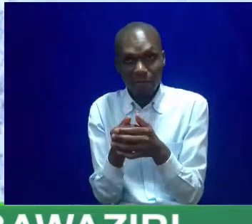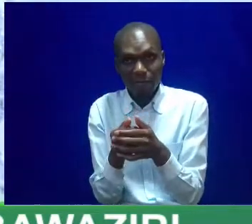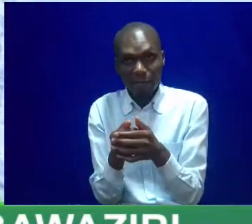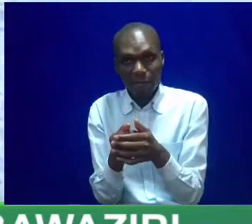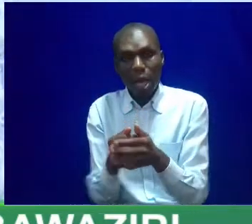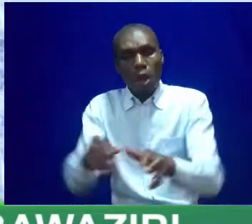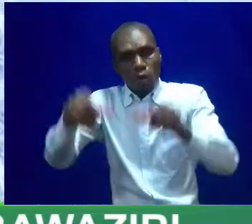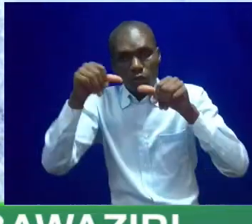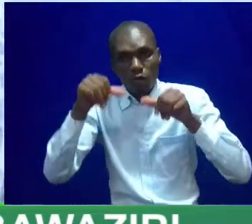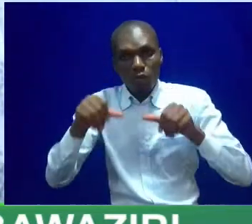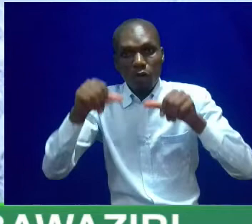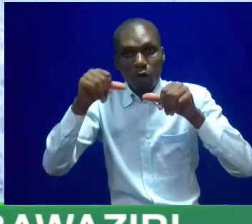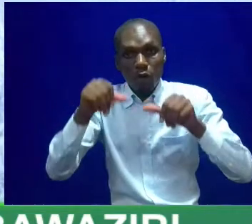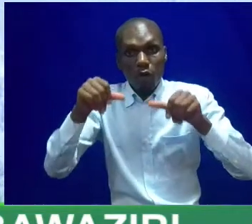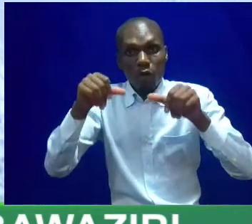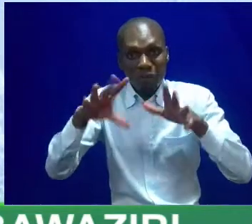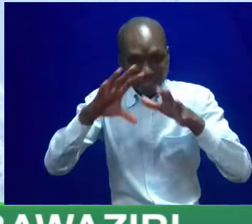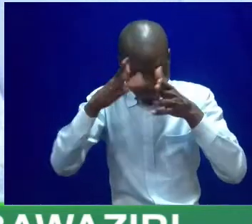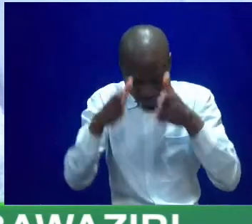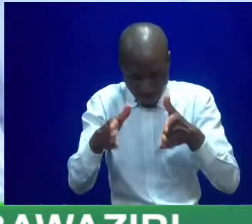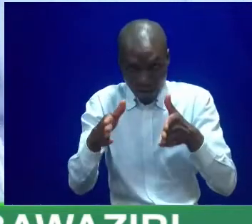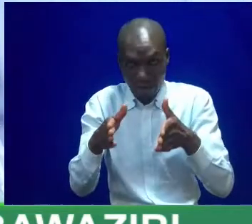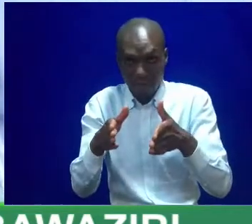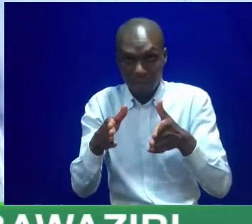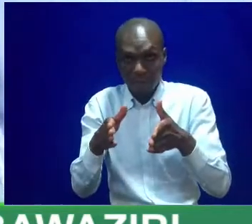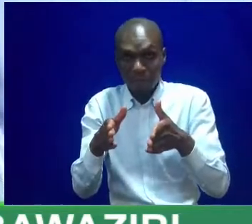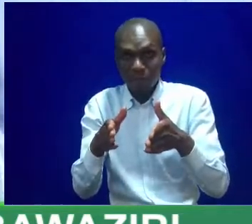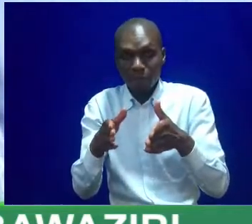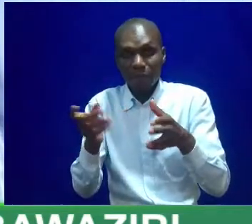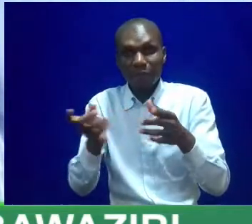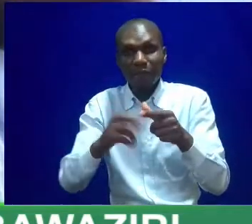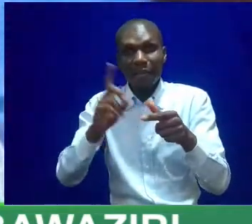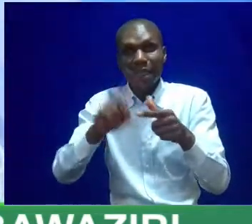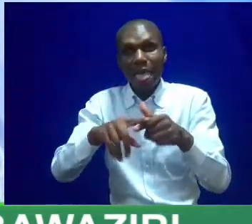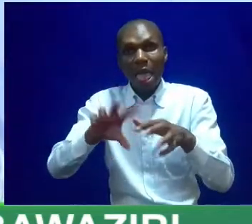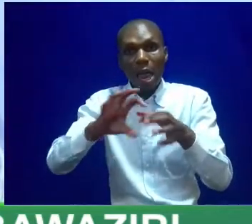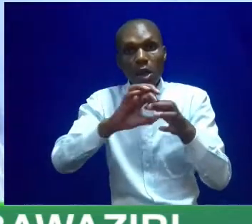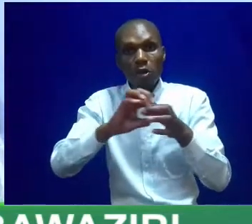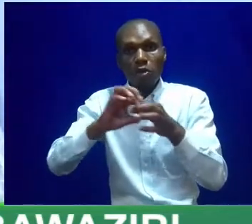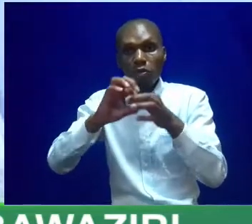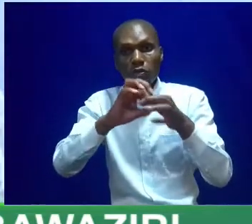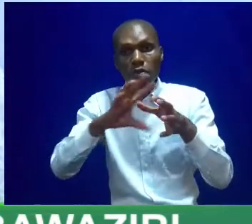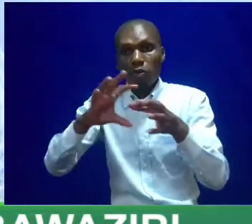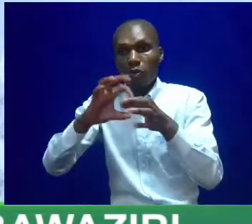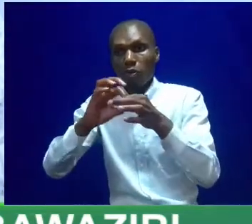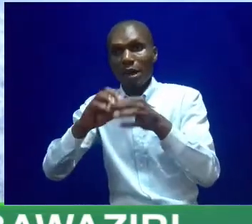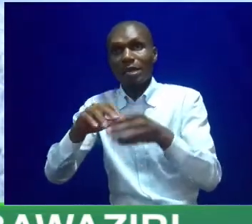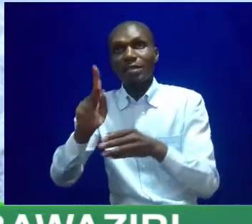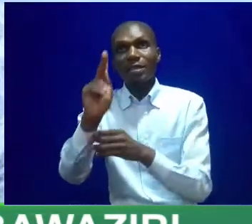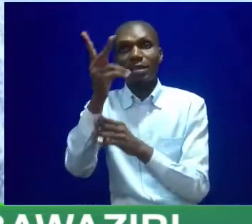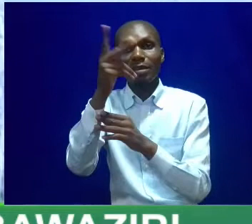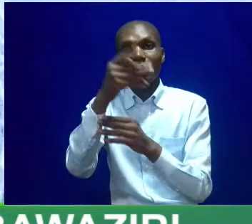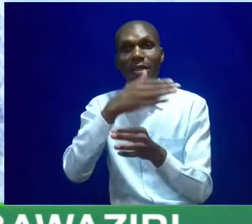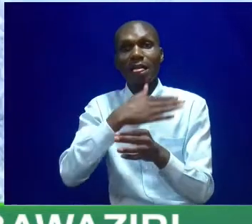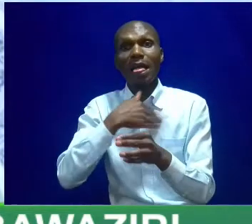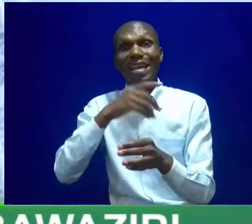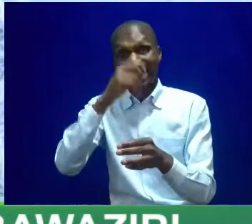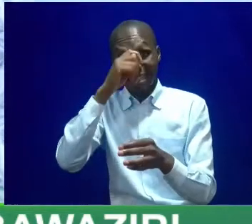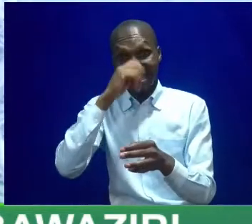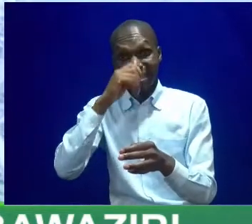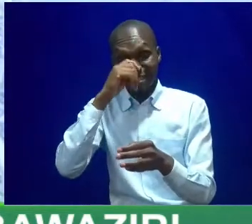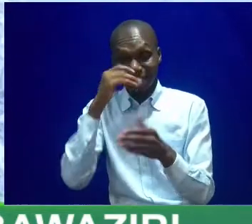barabara hii itaunganishwa ili iweze kuunganisha nchi ya Kenya na ya